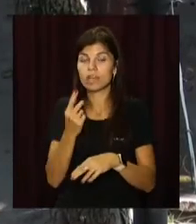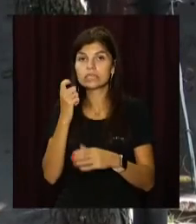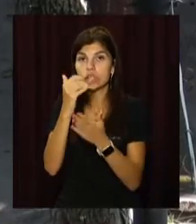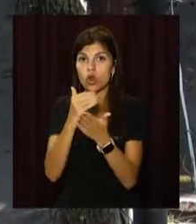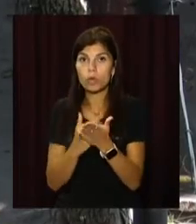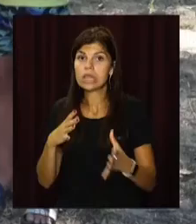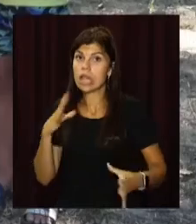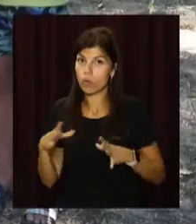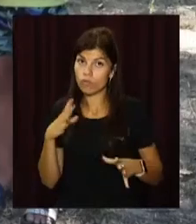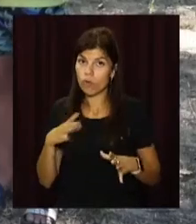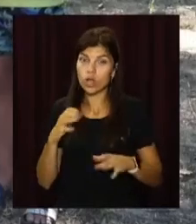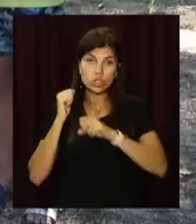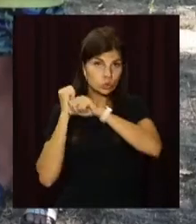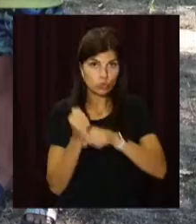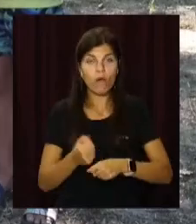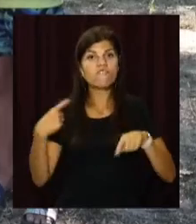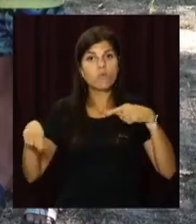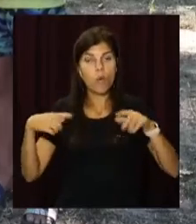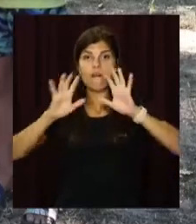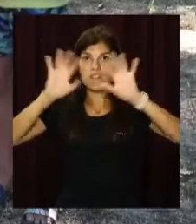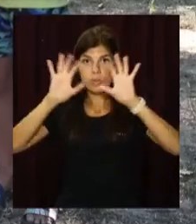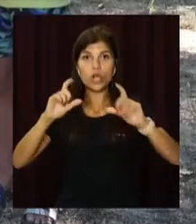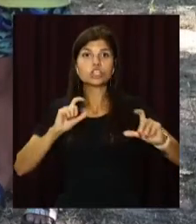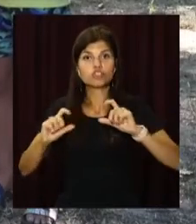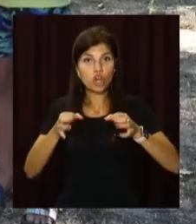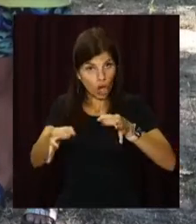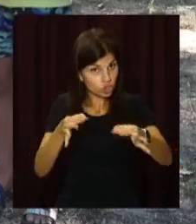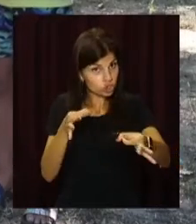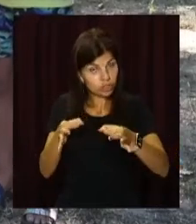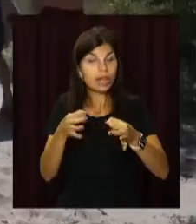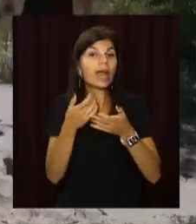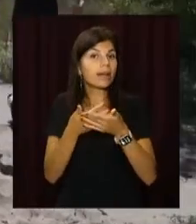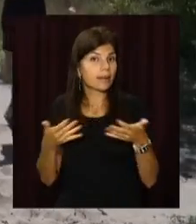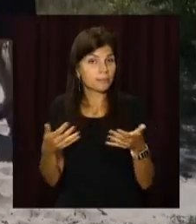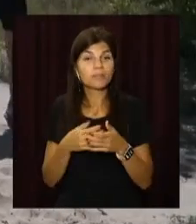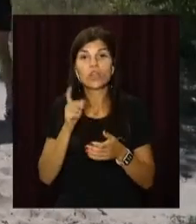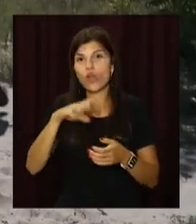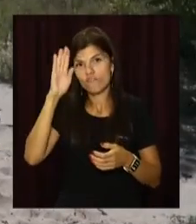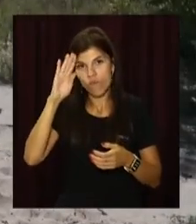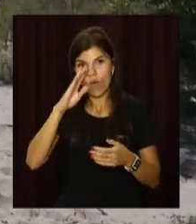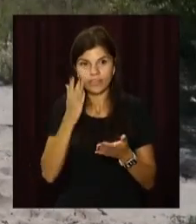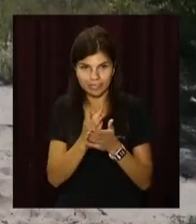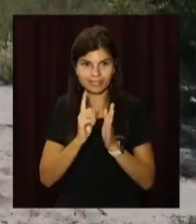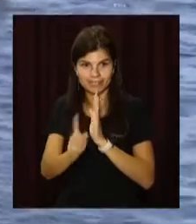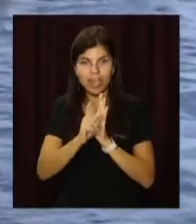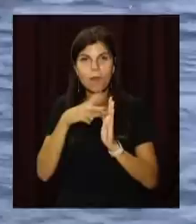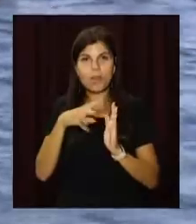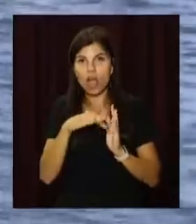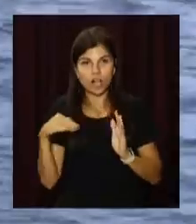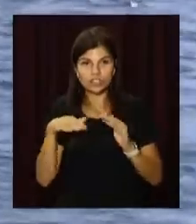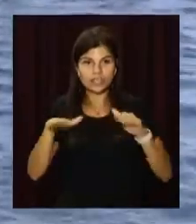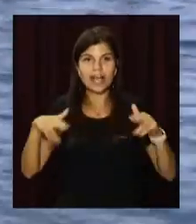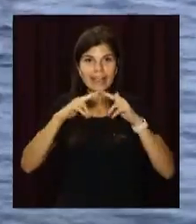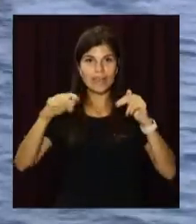розкладом тренування. Дзюдо, футбол, волейбол, шахи та багато іншого. А ще водні процедури. Пляж і річка